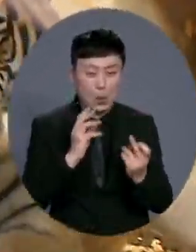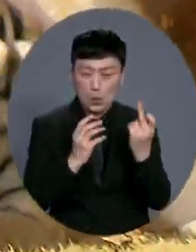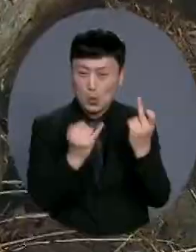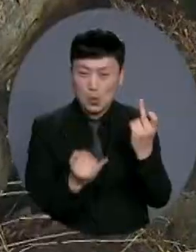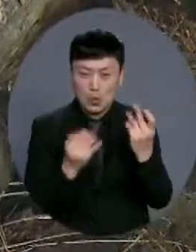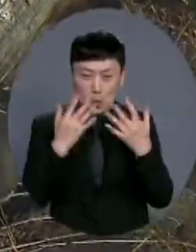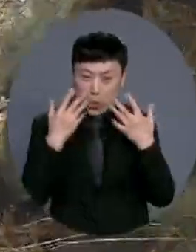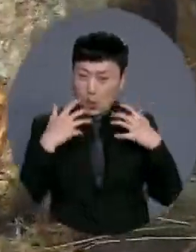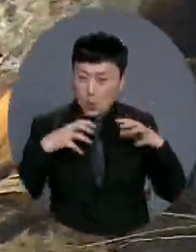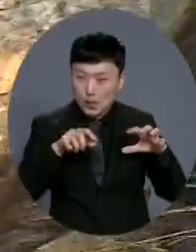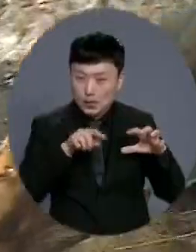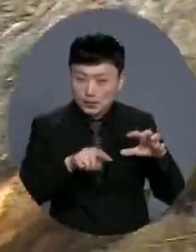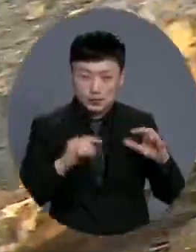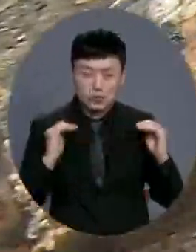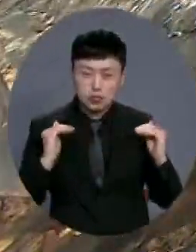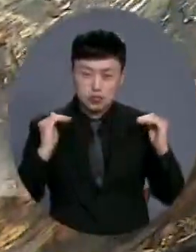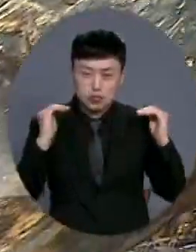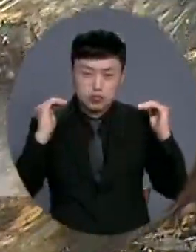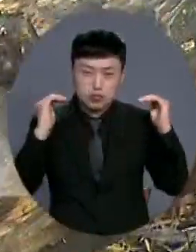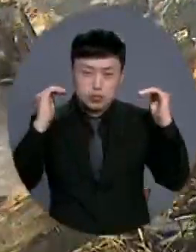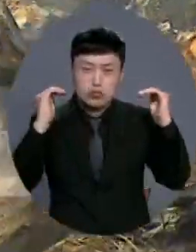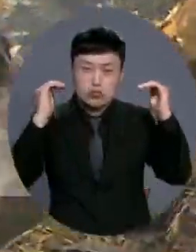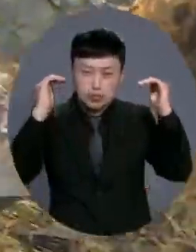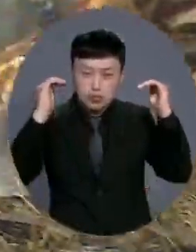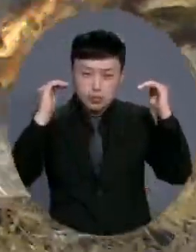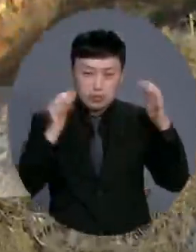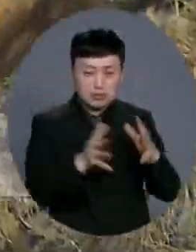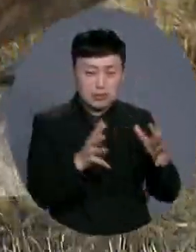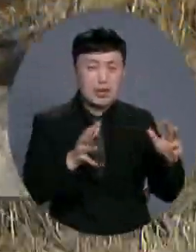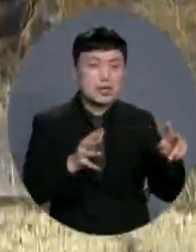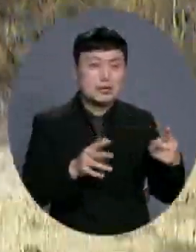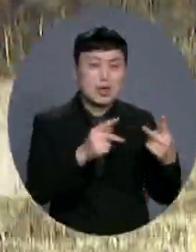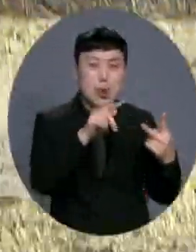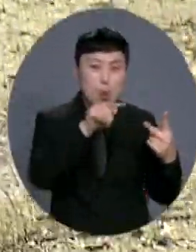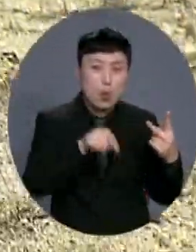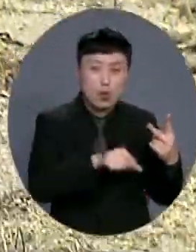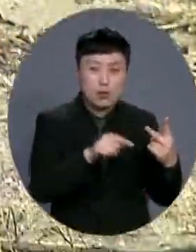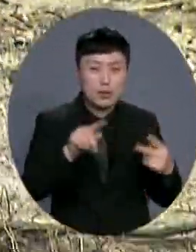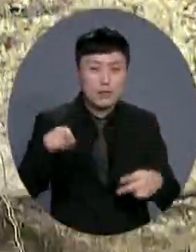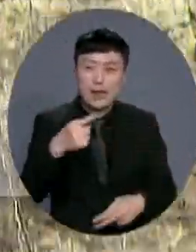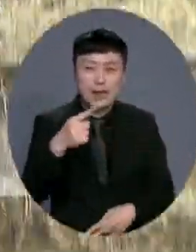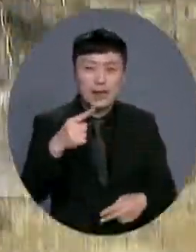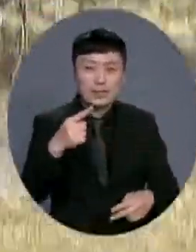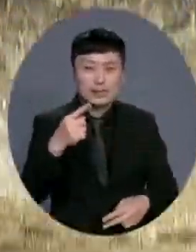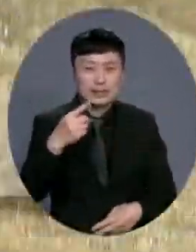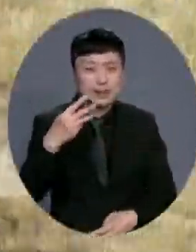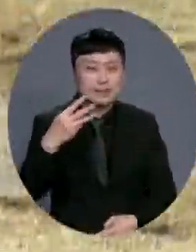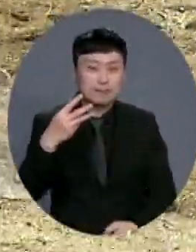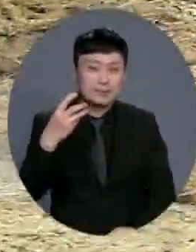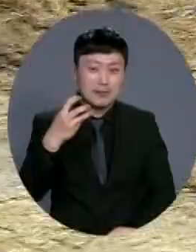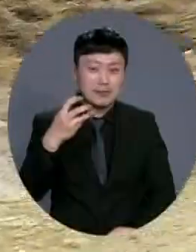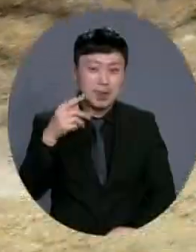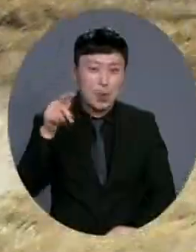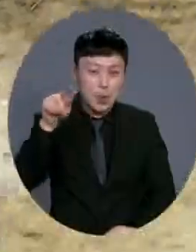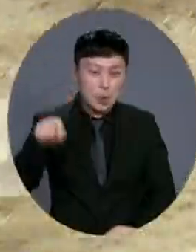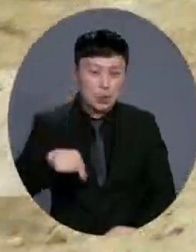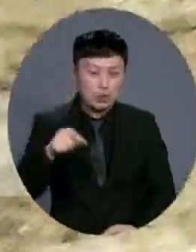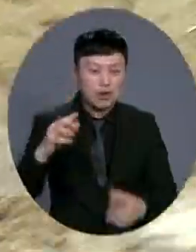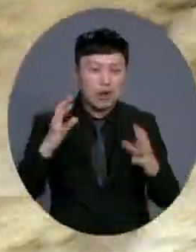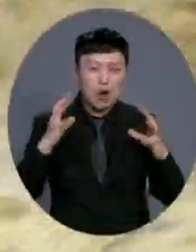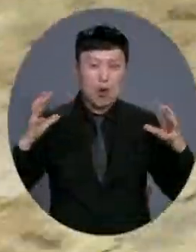무궁이 무럭무럭 자라 이제는 각각 200 130kg 채굴을 갖춘 건강한 어른